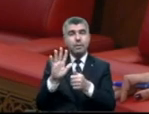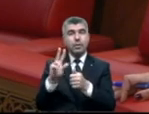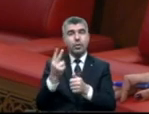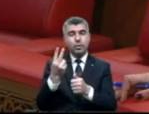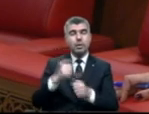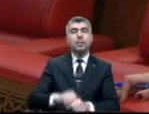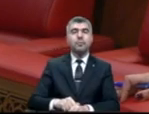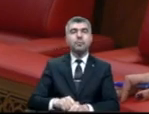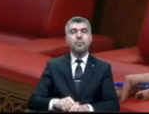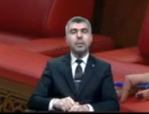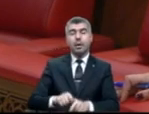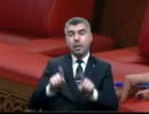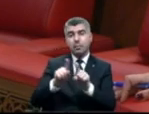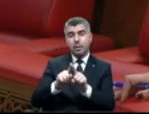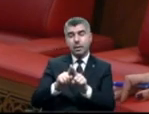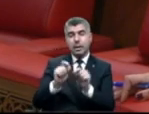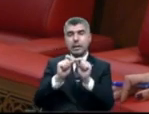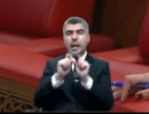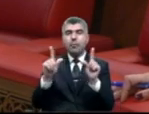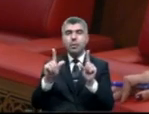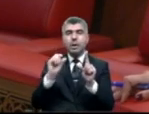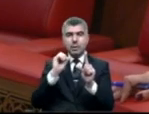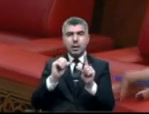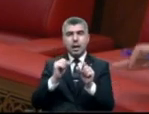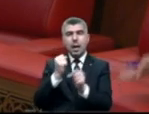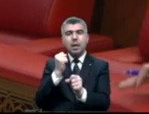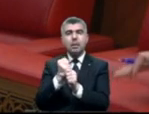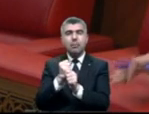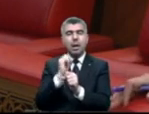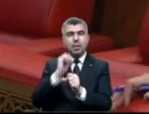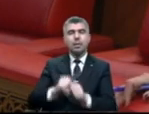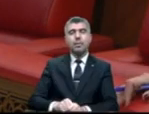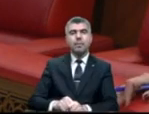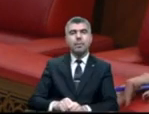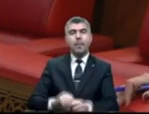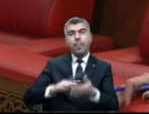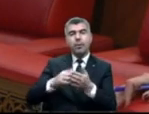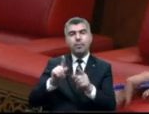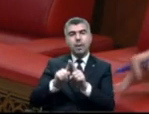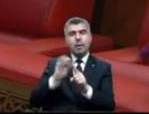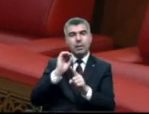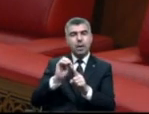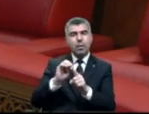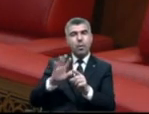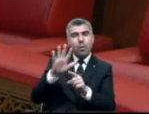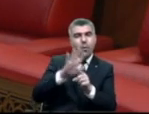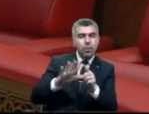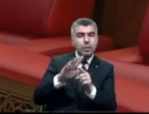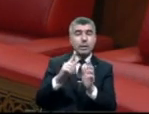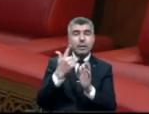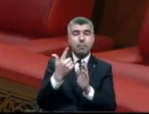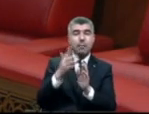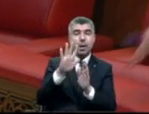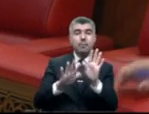2022-2026، على أساس واحد النموذج الأعمال نموذج أعمال اللي هو محسن مع أهداف محددة تهم دمج